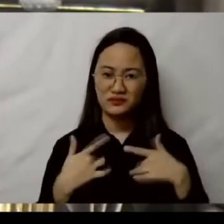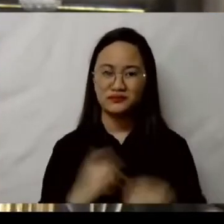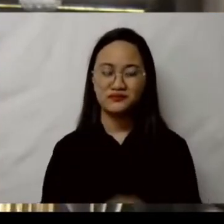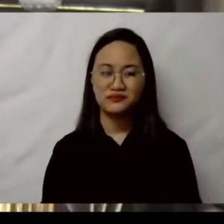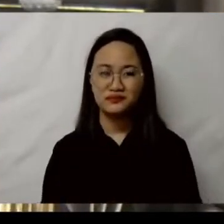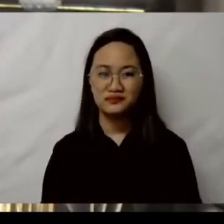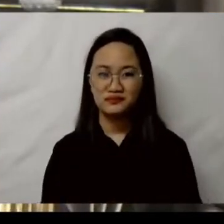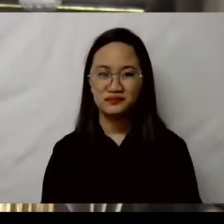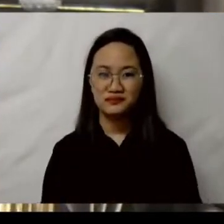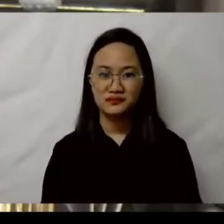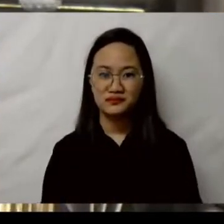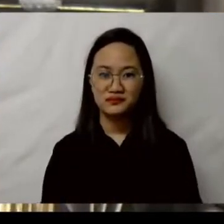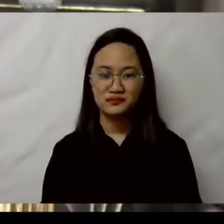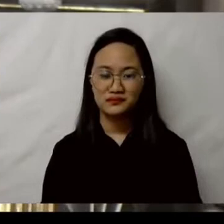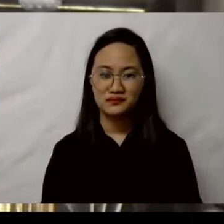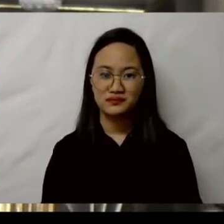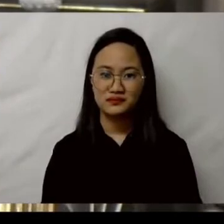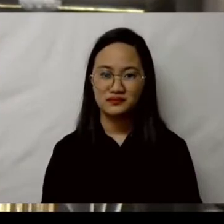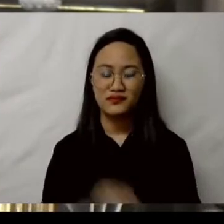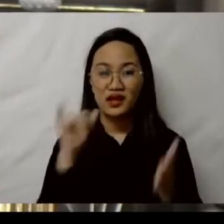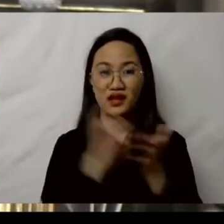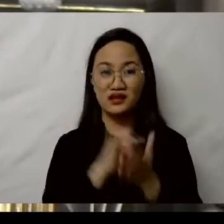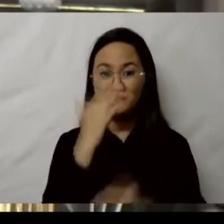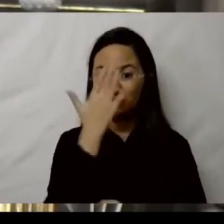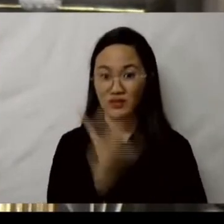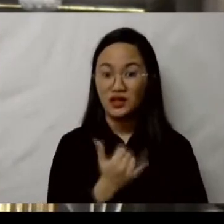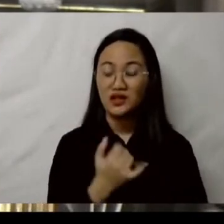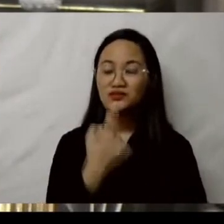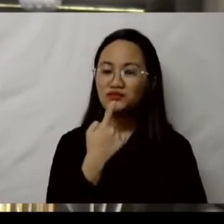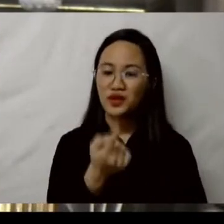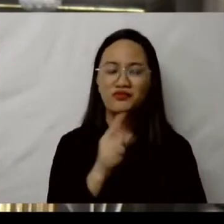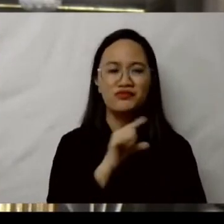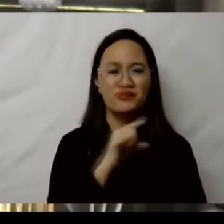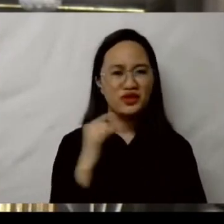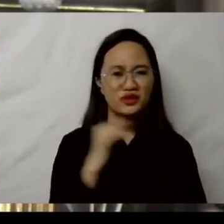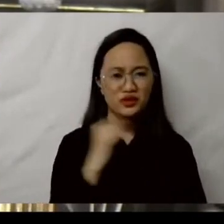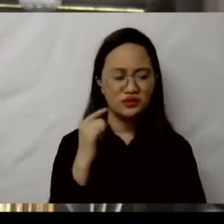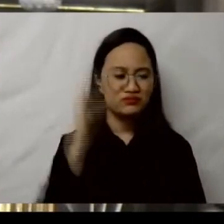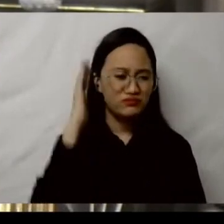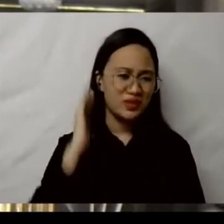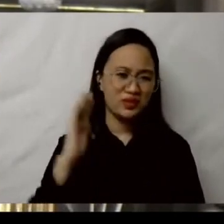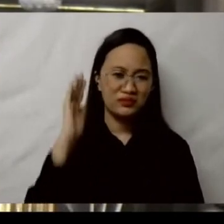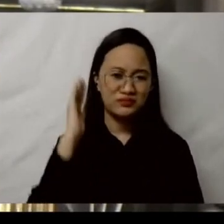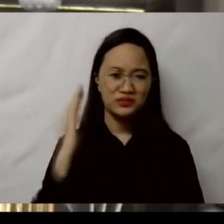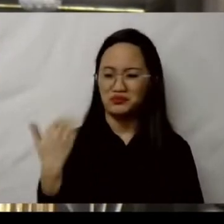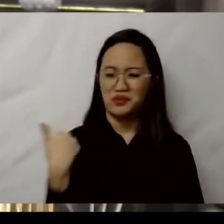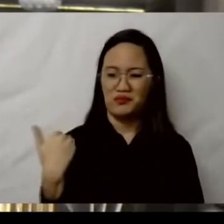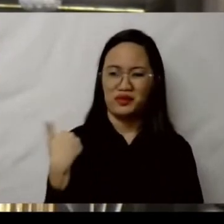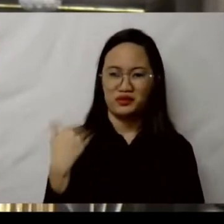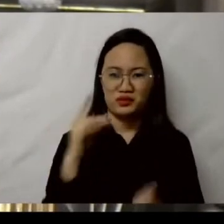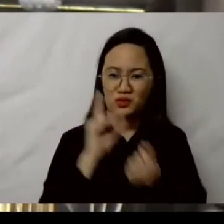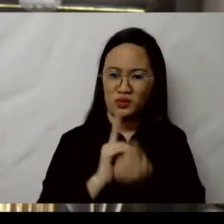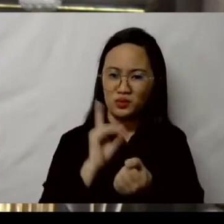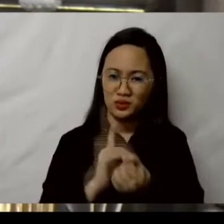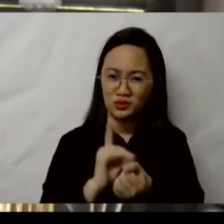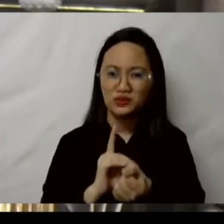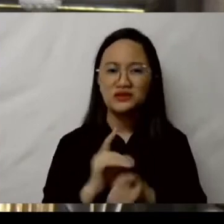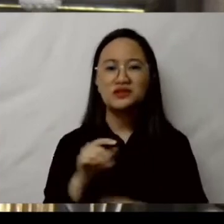And that is why, sabi niya, Father, mula noong kahit nung hindi pa ako naging doktor, hanggang sa lalo nung naging doktor